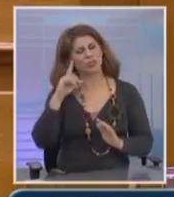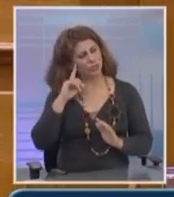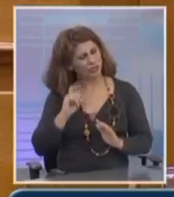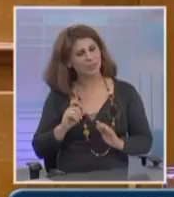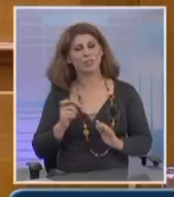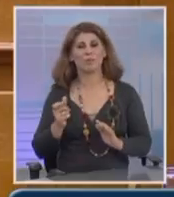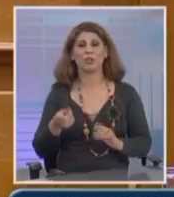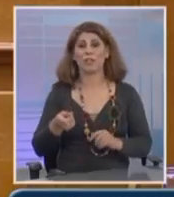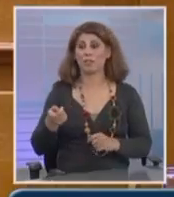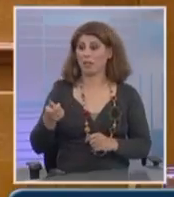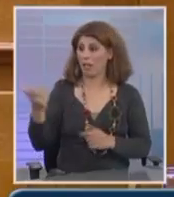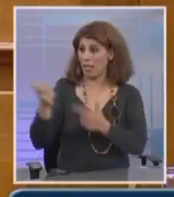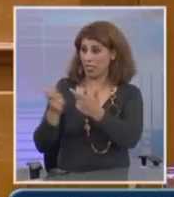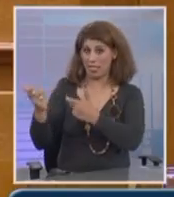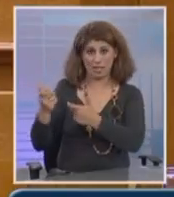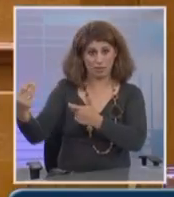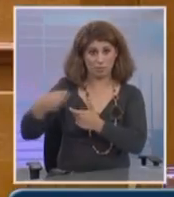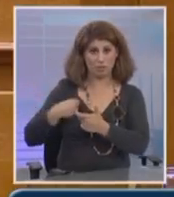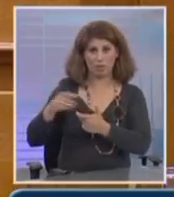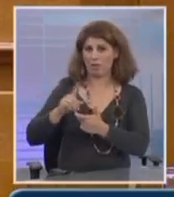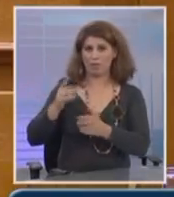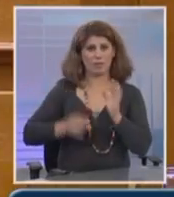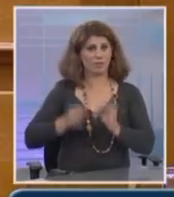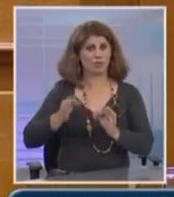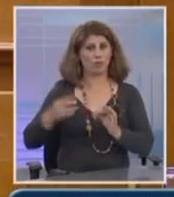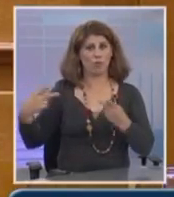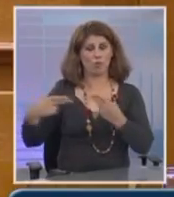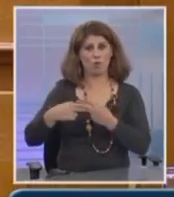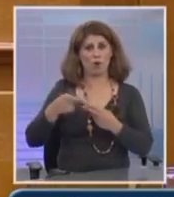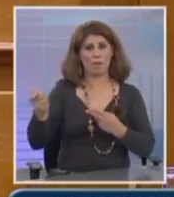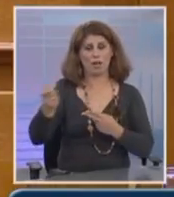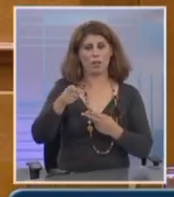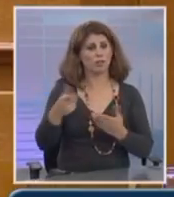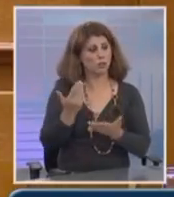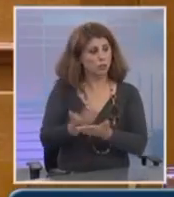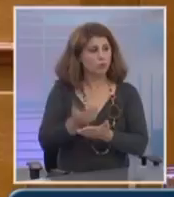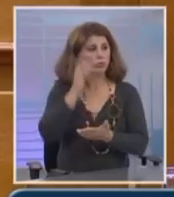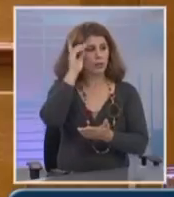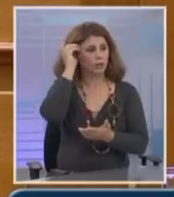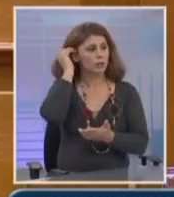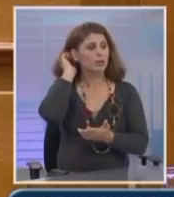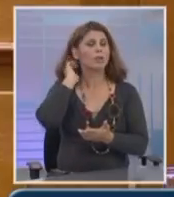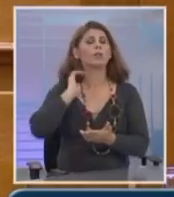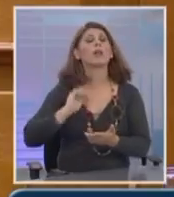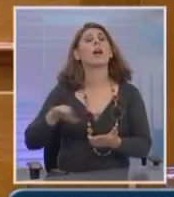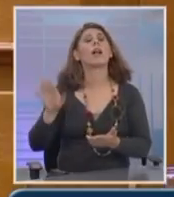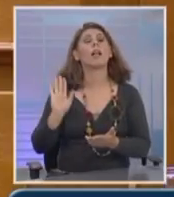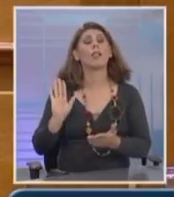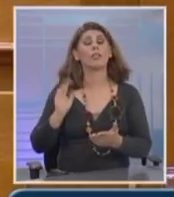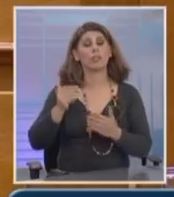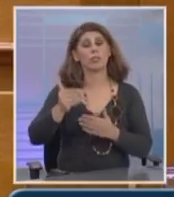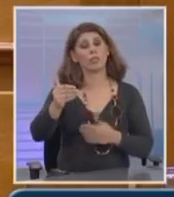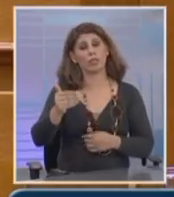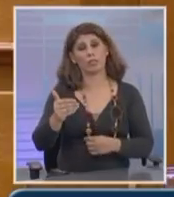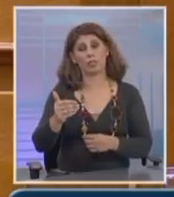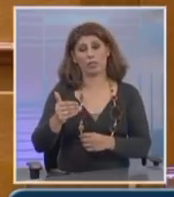γνωρίζουμε ότι οι πιστωτές μας δεν συζητούν για κούρεμα χρέους, όπως εσείς τουλάχιστον το ζητούσατε, και δεν πρόκειται να συζητήσουν